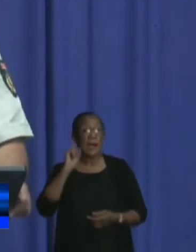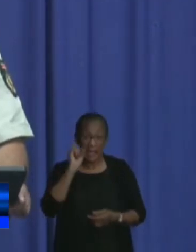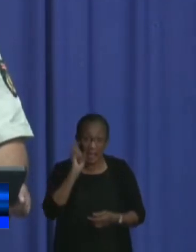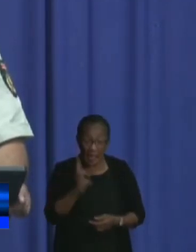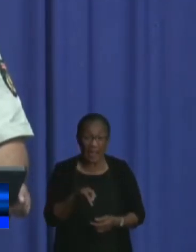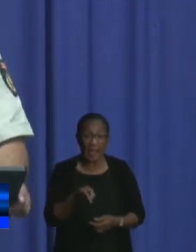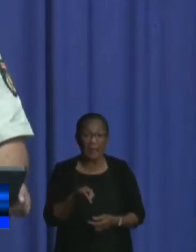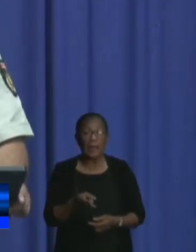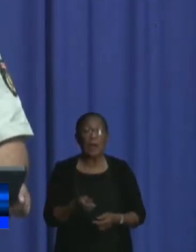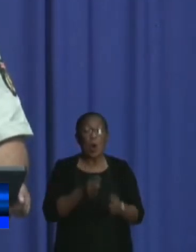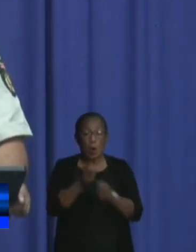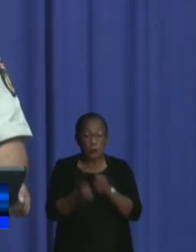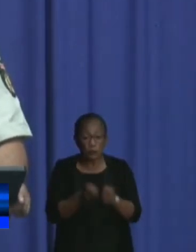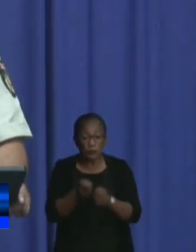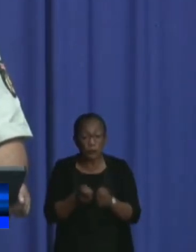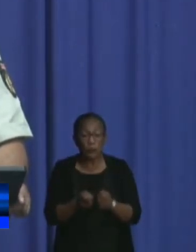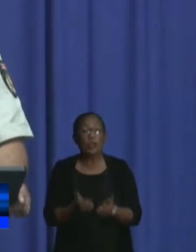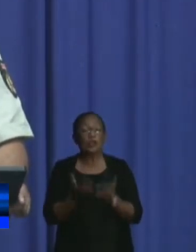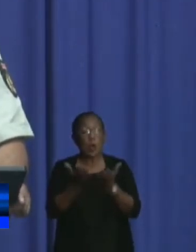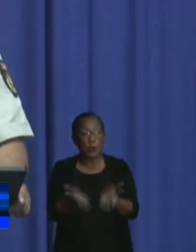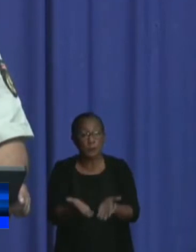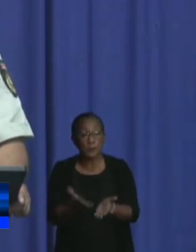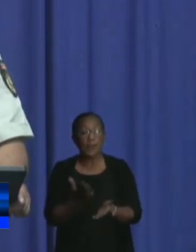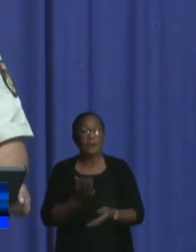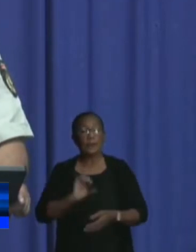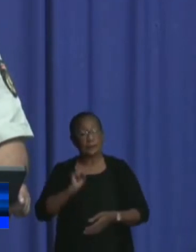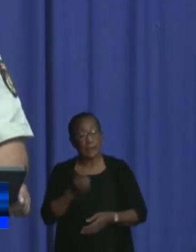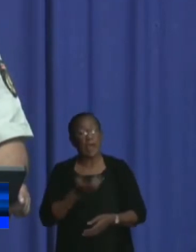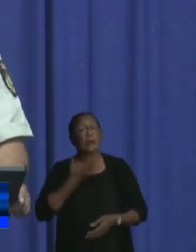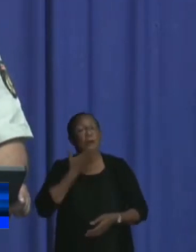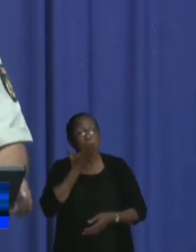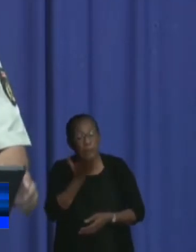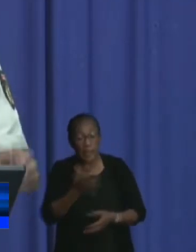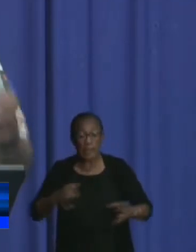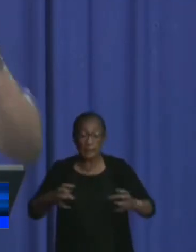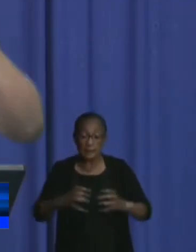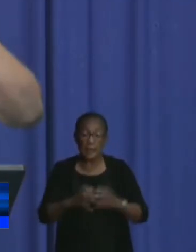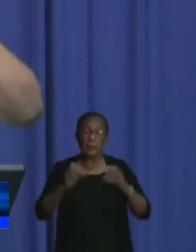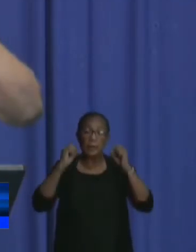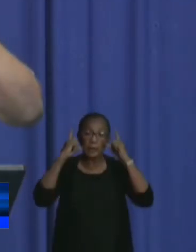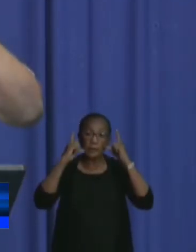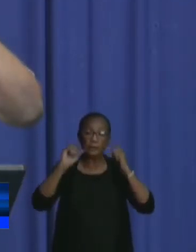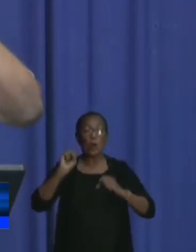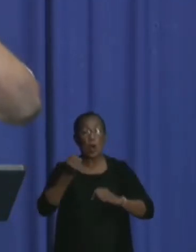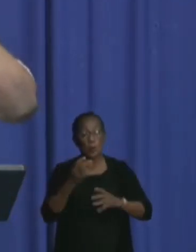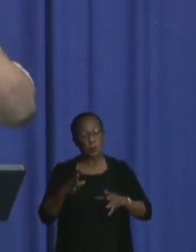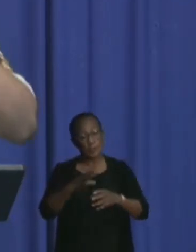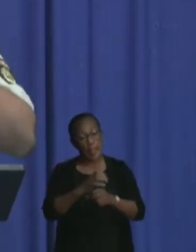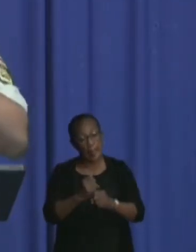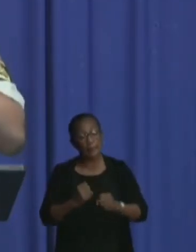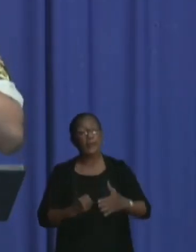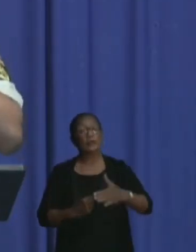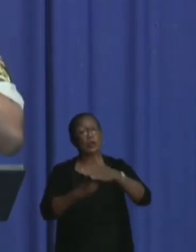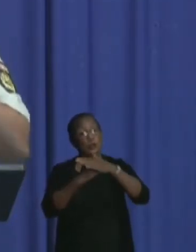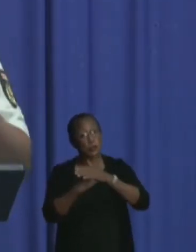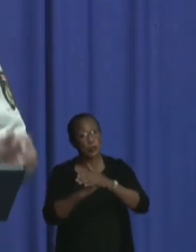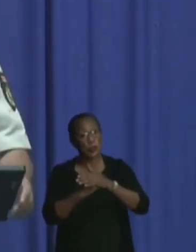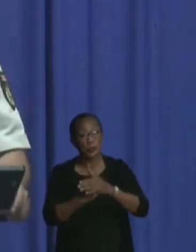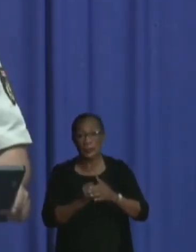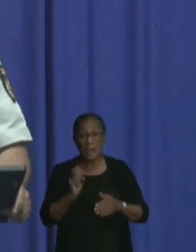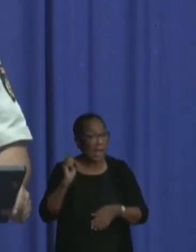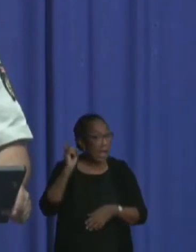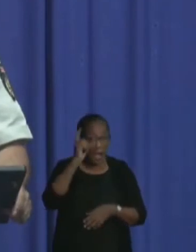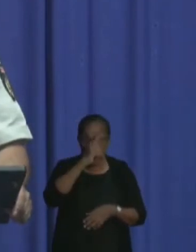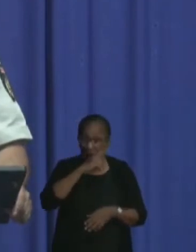opvoeden het optreden wij vragen de samenleving om ons daarbij te ondersteunen en indien niet anders